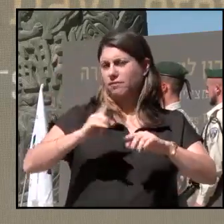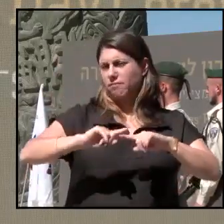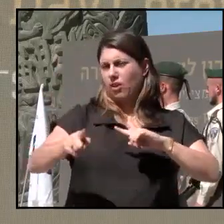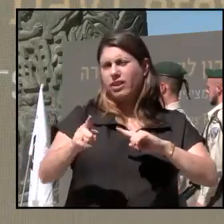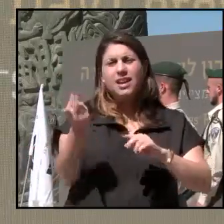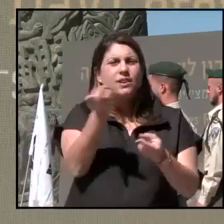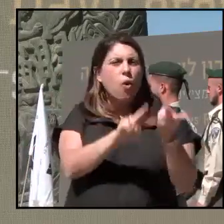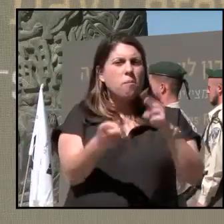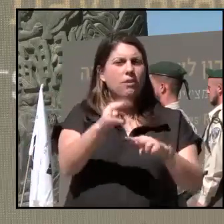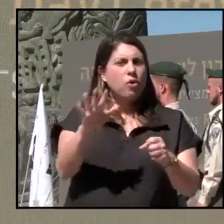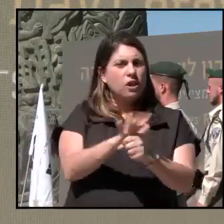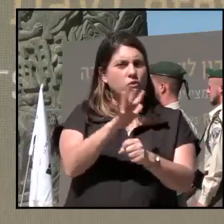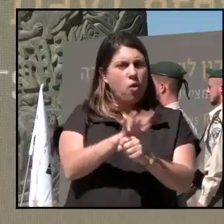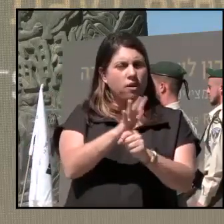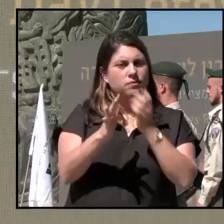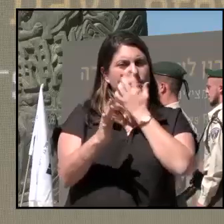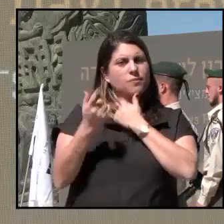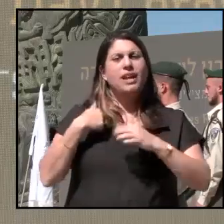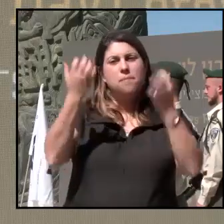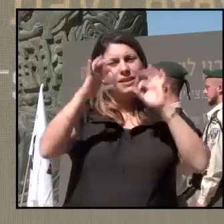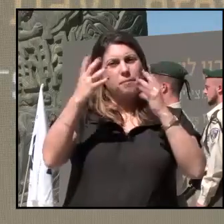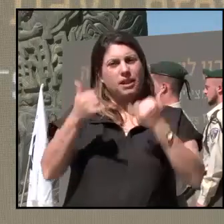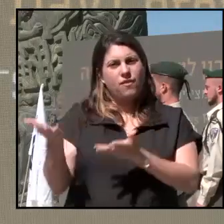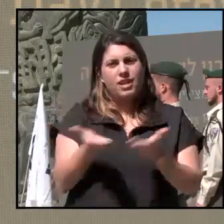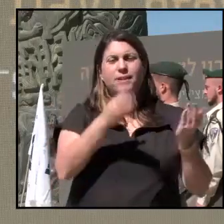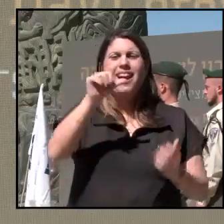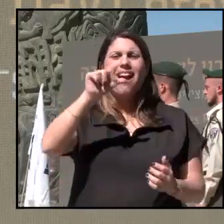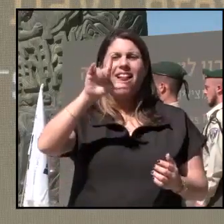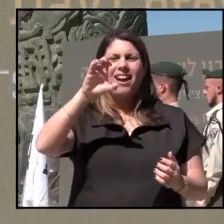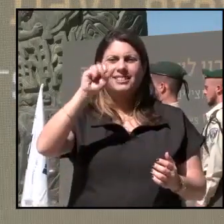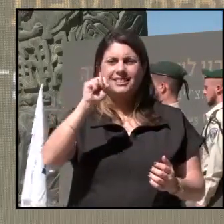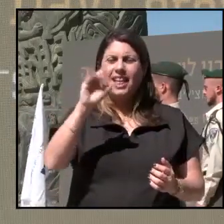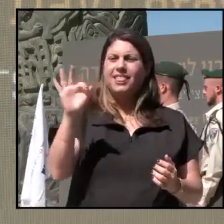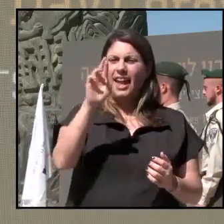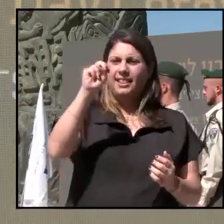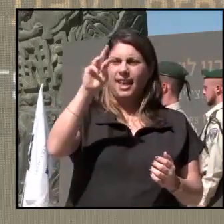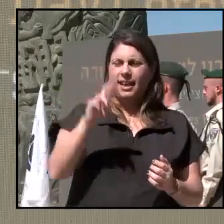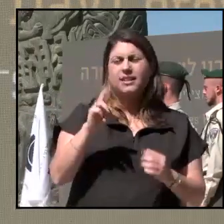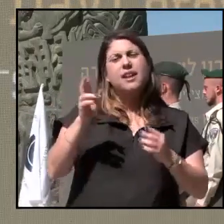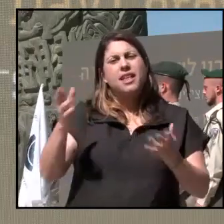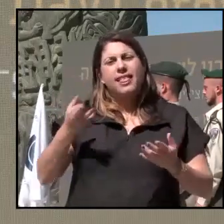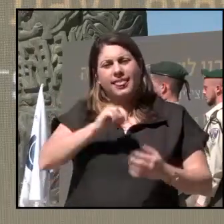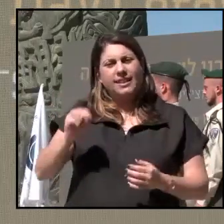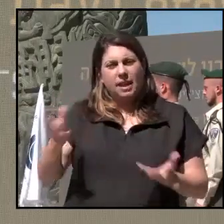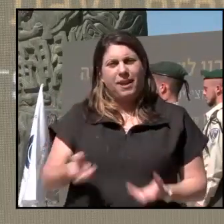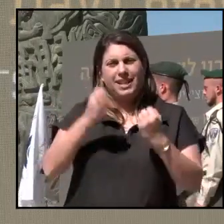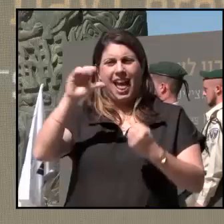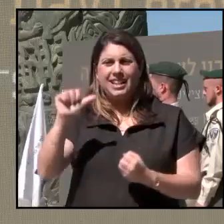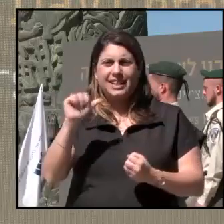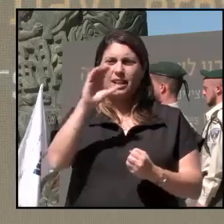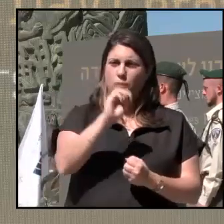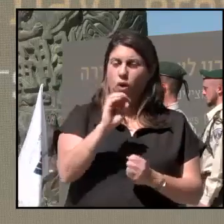השואה. אני מתכבד להזמין את אלכס טרנר, נכדו של המציל אלכסנדר מוך, שהגיע במיוחד